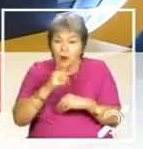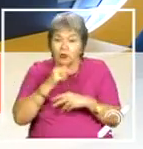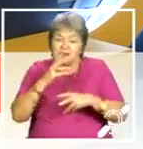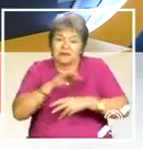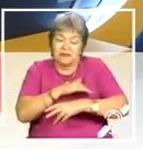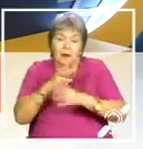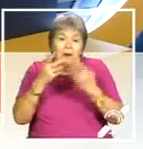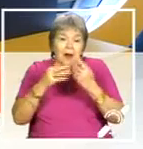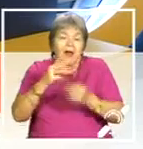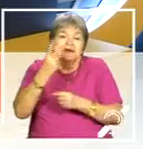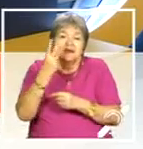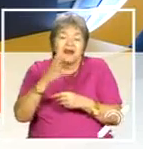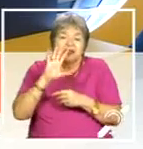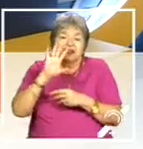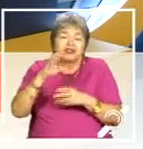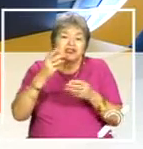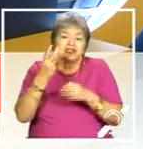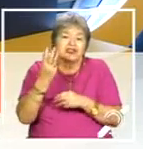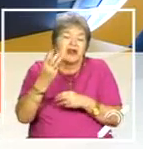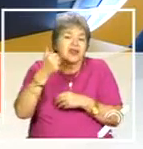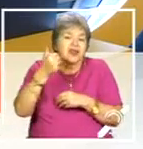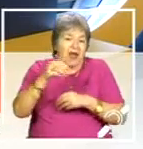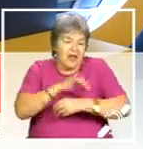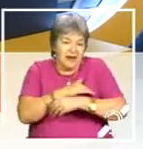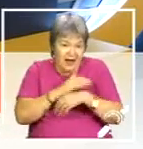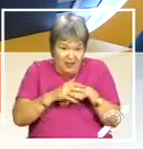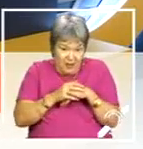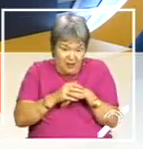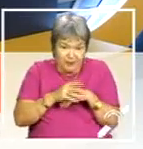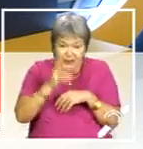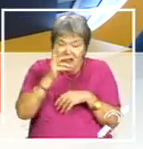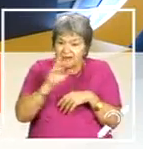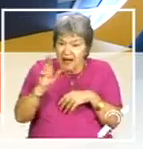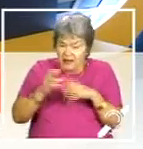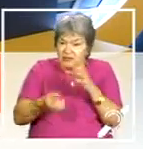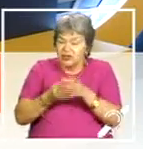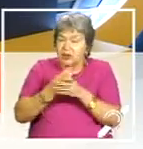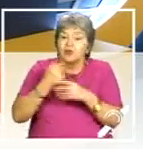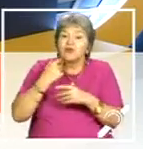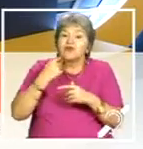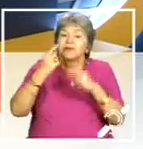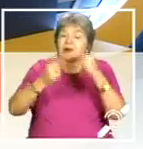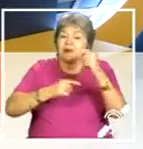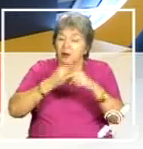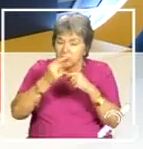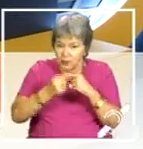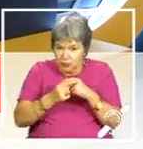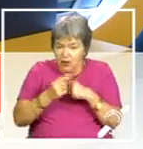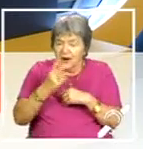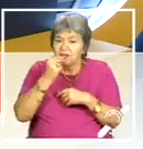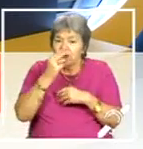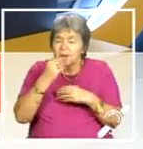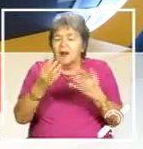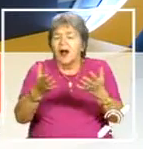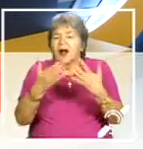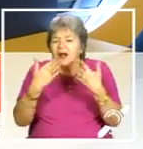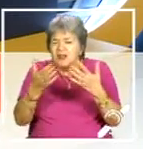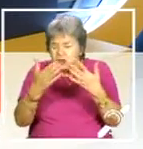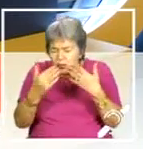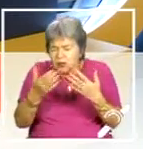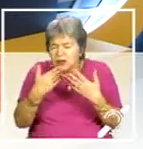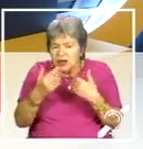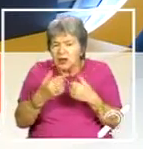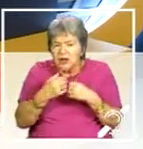înregistra 35-36 de grade, însă la începutul săptămânii viitoare vorbim deja de un val de căldură care se